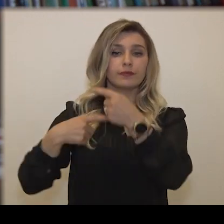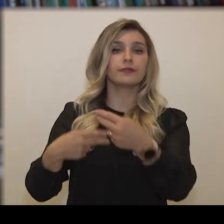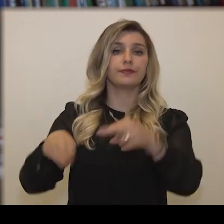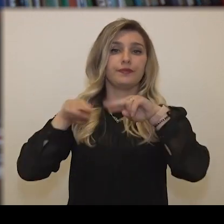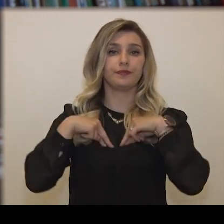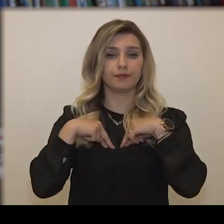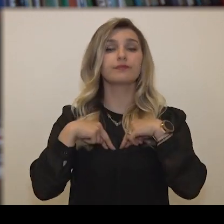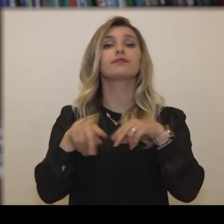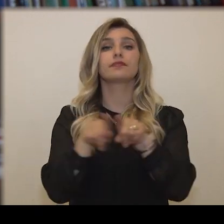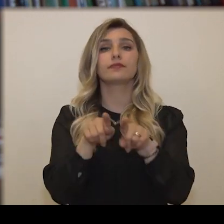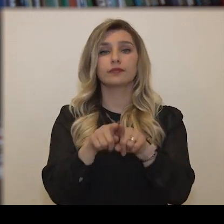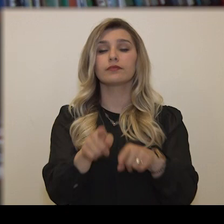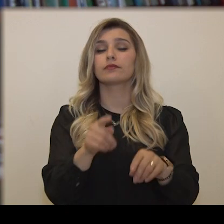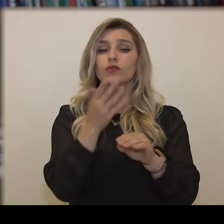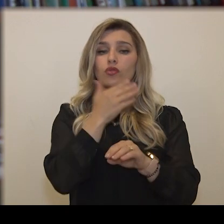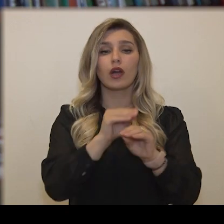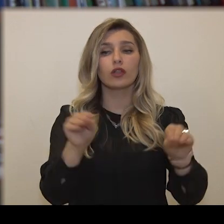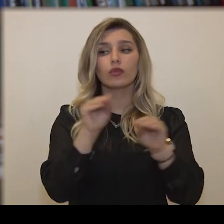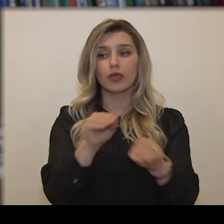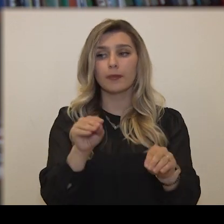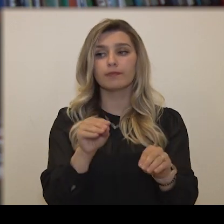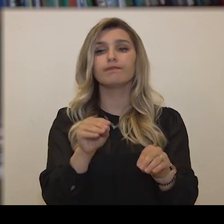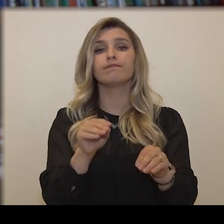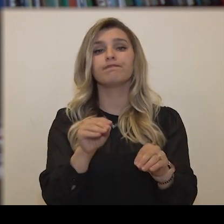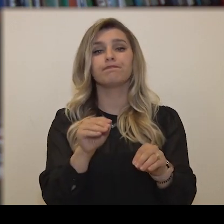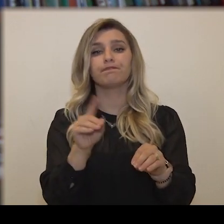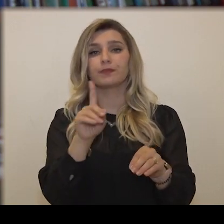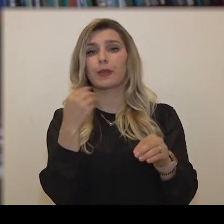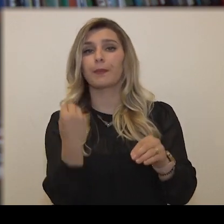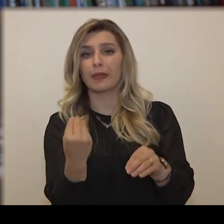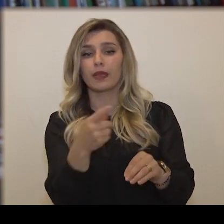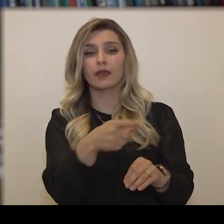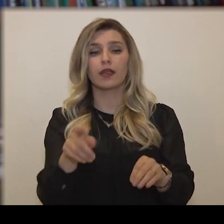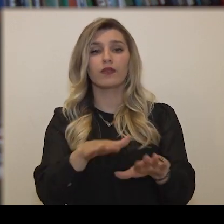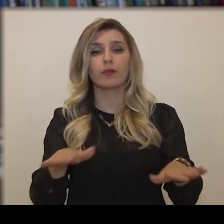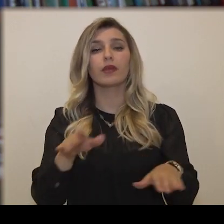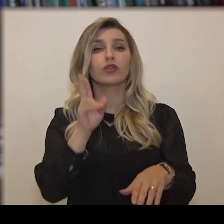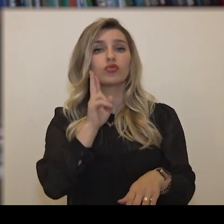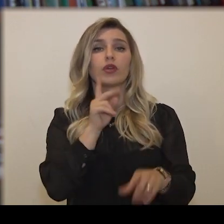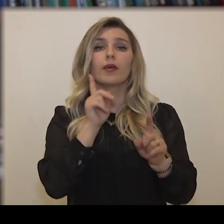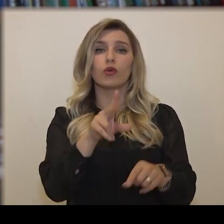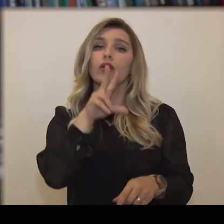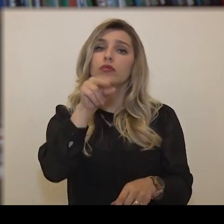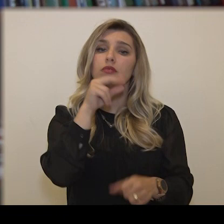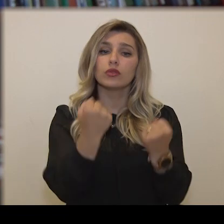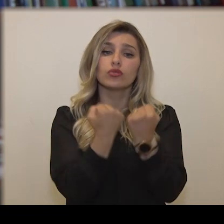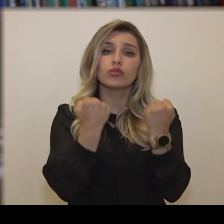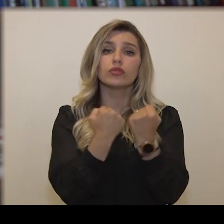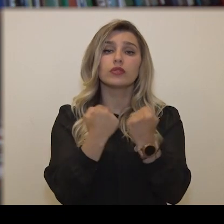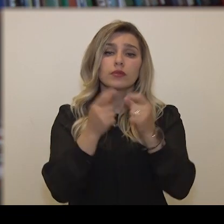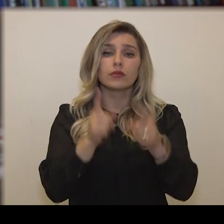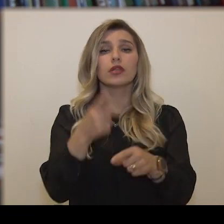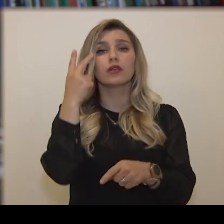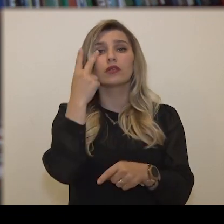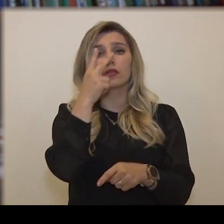një të kaluar ku është menduar që nxënësit e shurdhërit duhet të mësojnë të flasin ose duhet